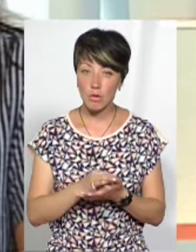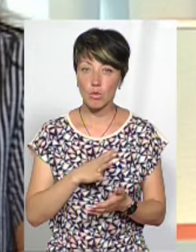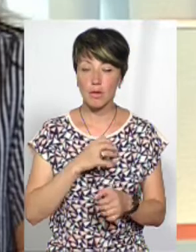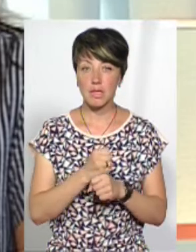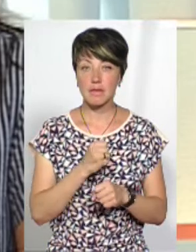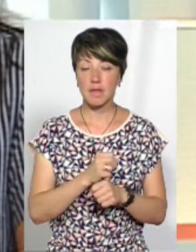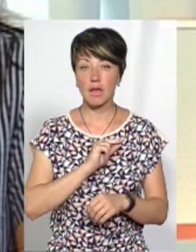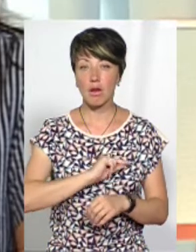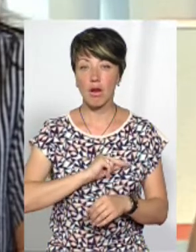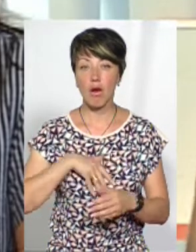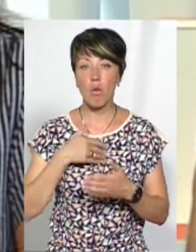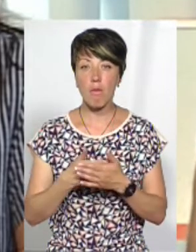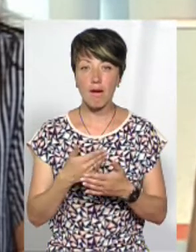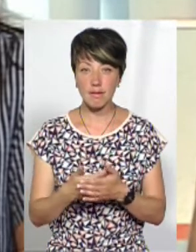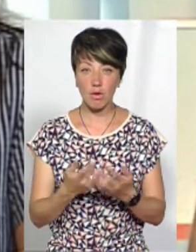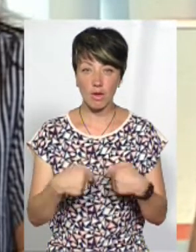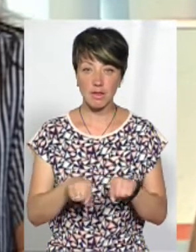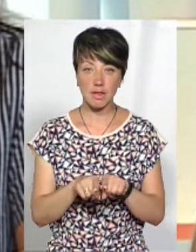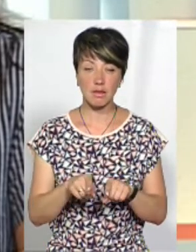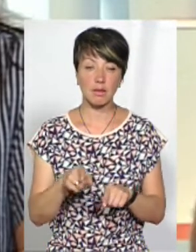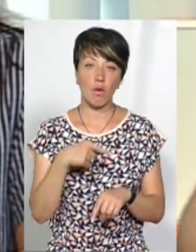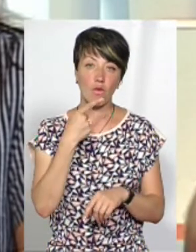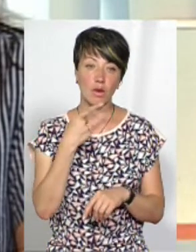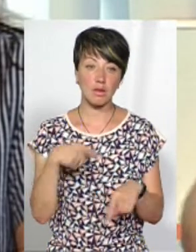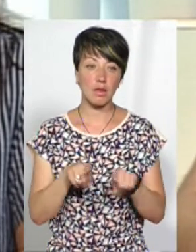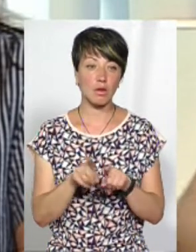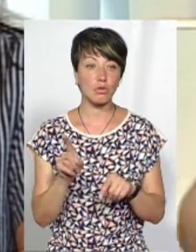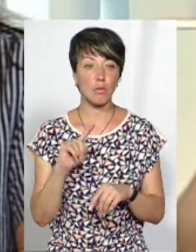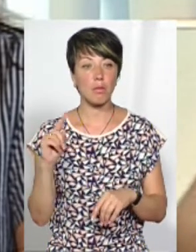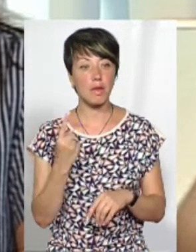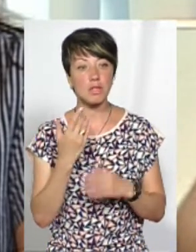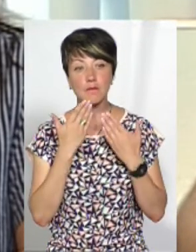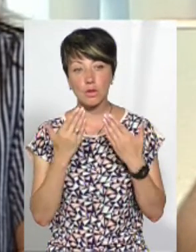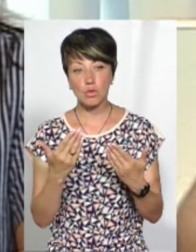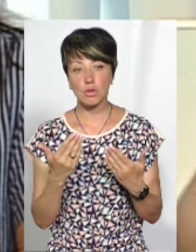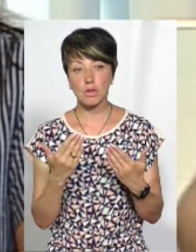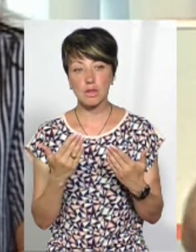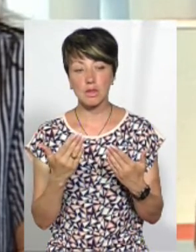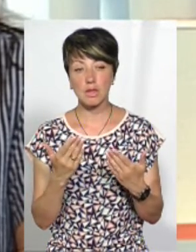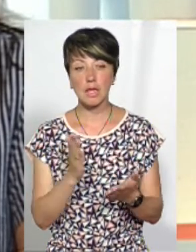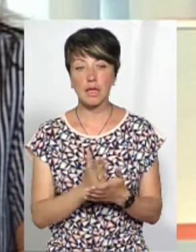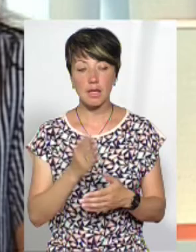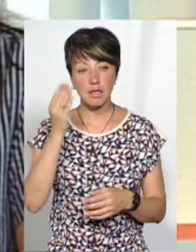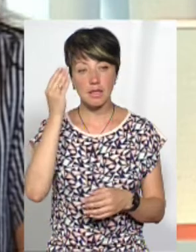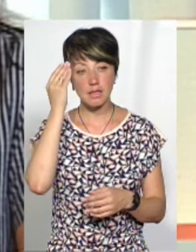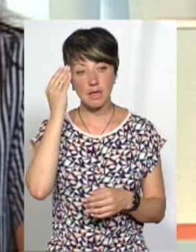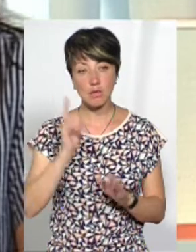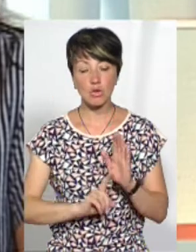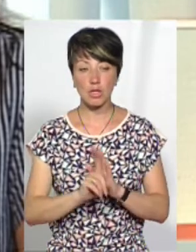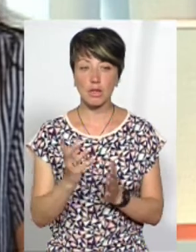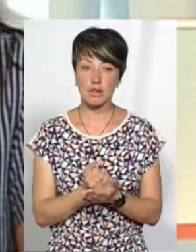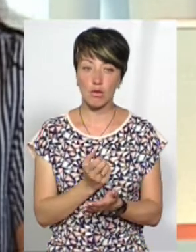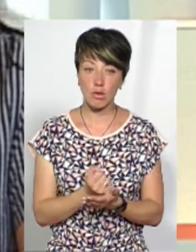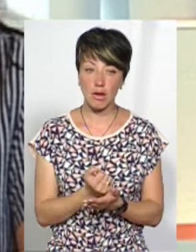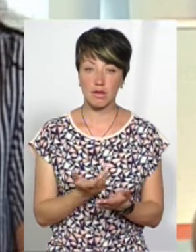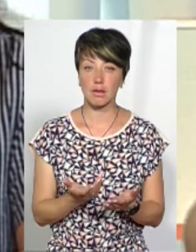представники громадських організацій, які задумалися, вони говорили так от мені, що вперше задумалися над тим, що можливо теж є сенс починати